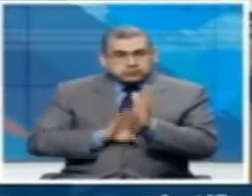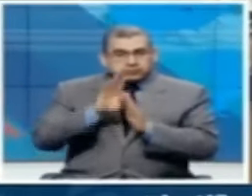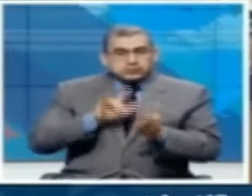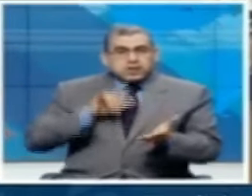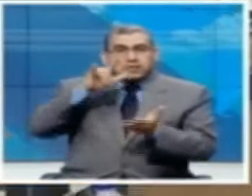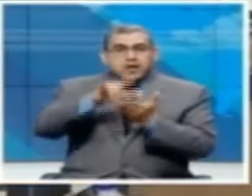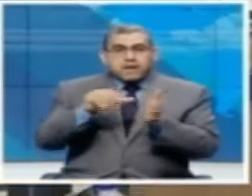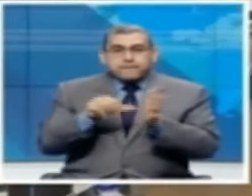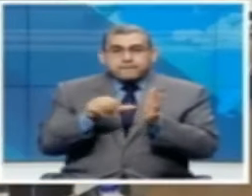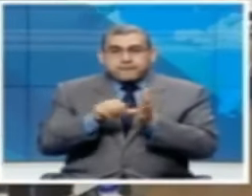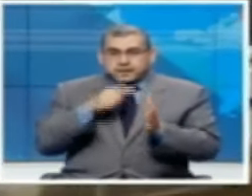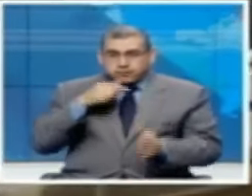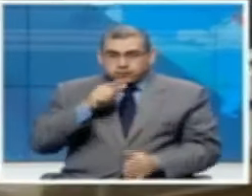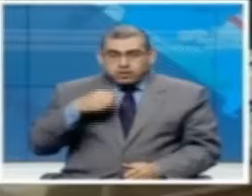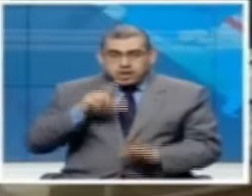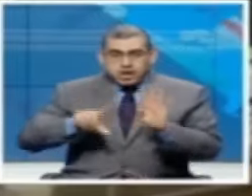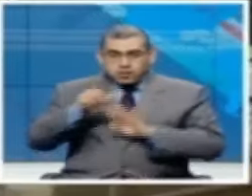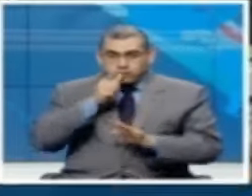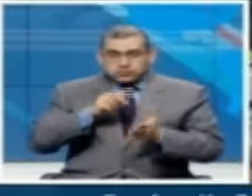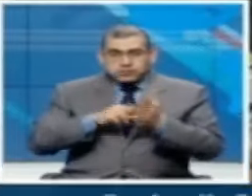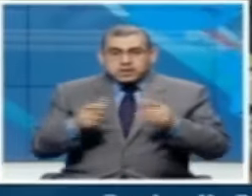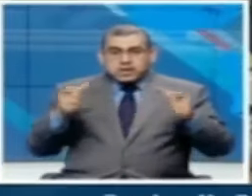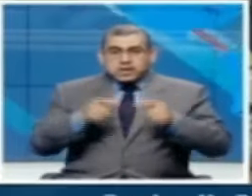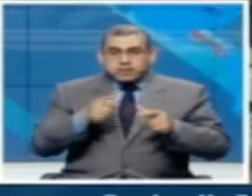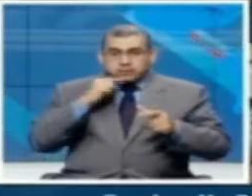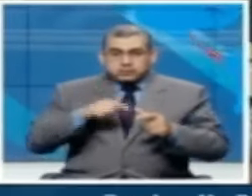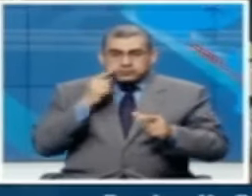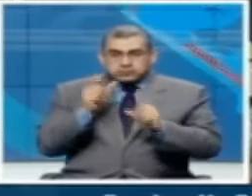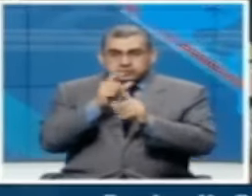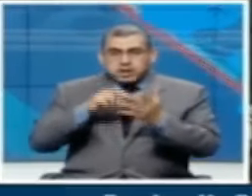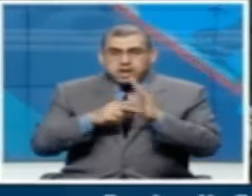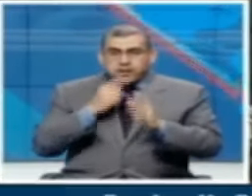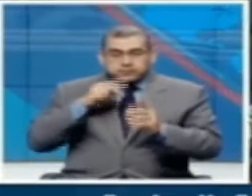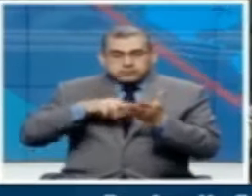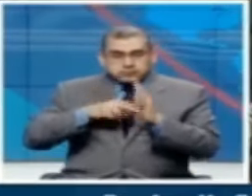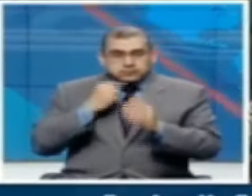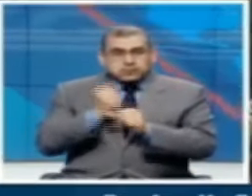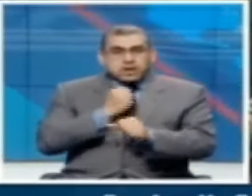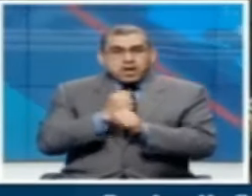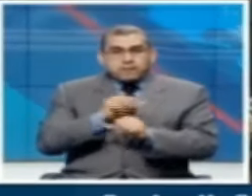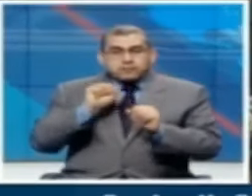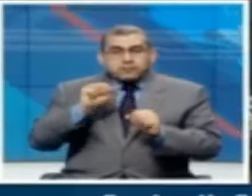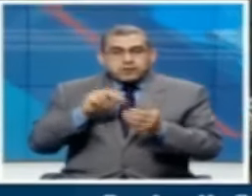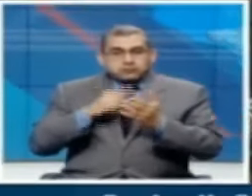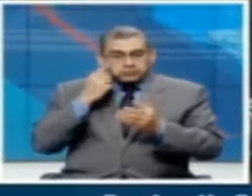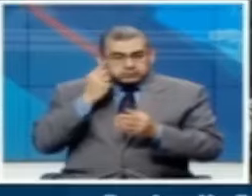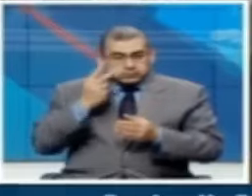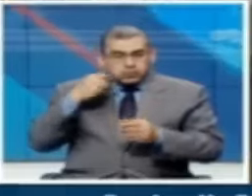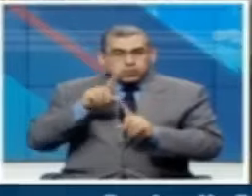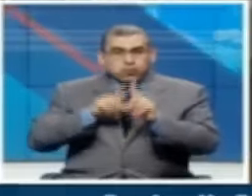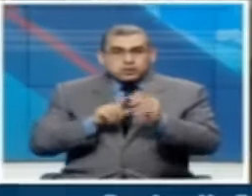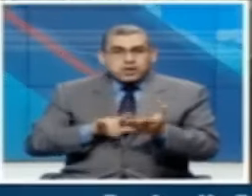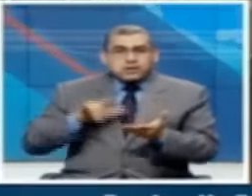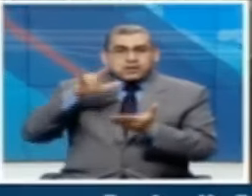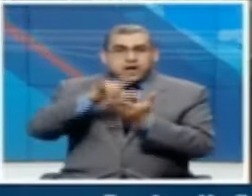المدني اشار رئيس مجلس الوزراء في اجتماع عقده لمتابعه الاجراءات التنفيذيه المقترحه من وزاره الطيران